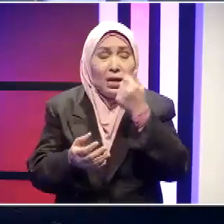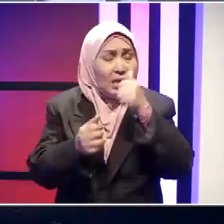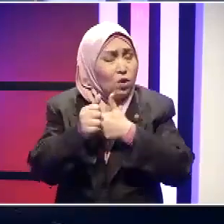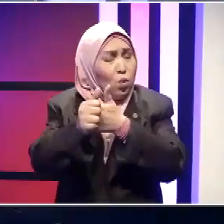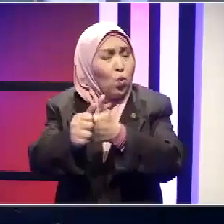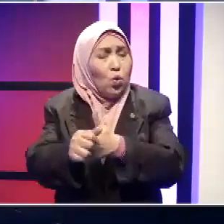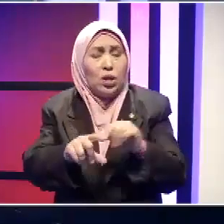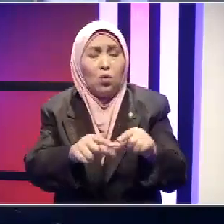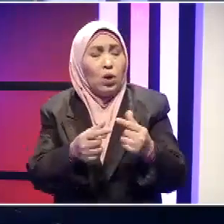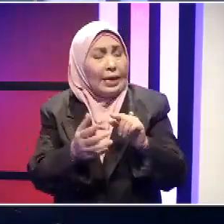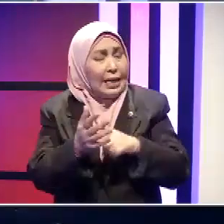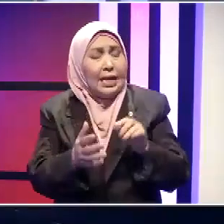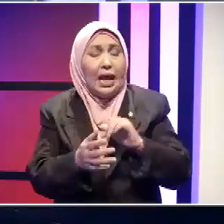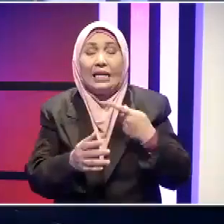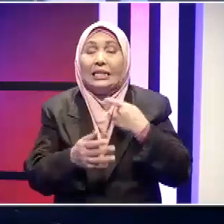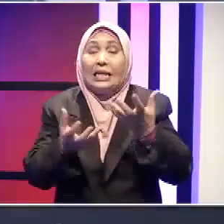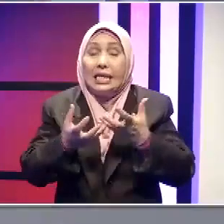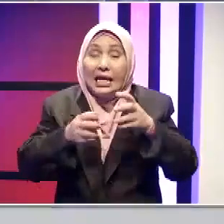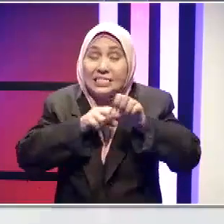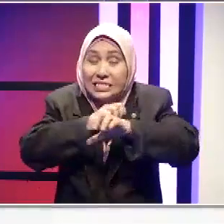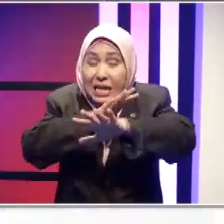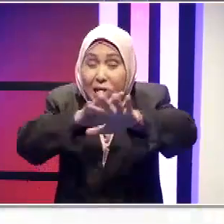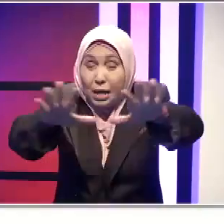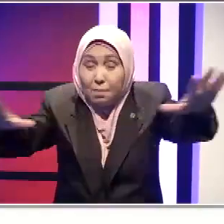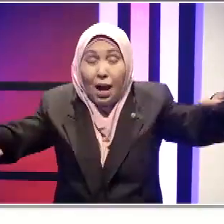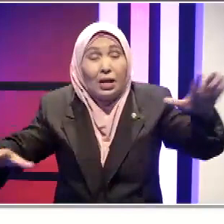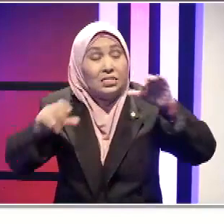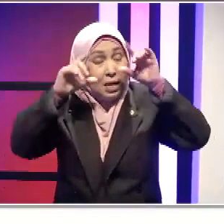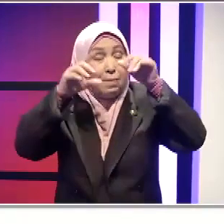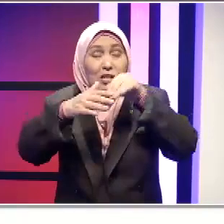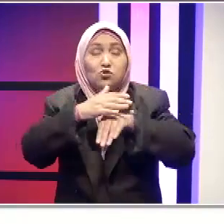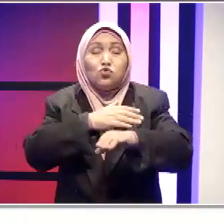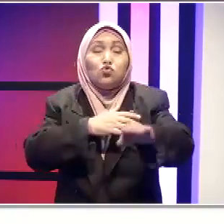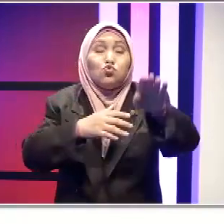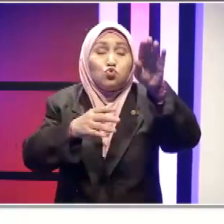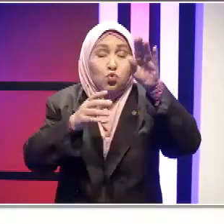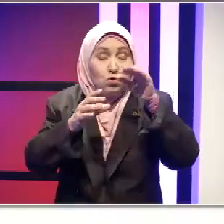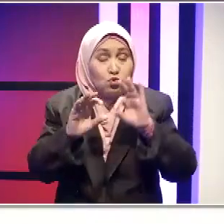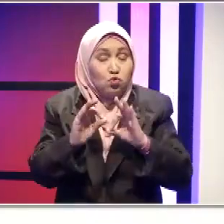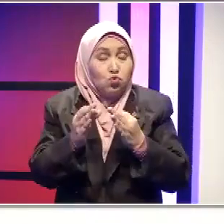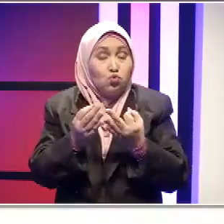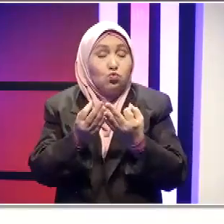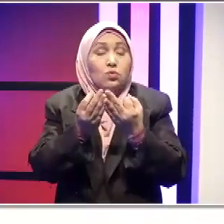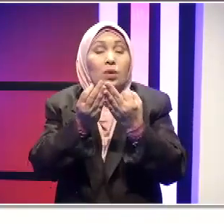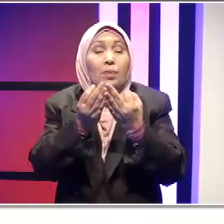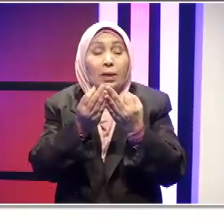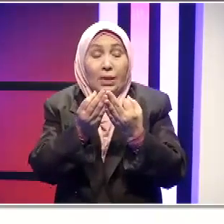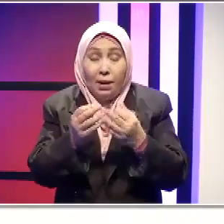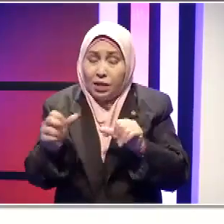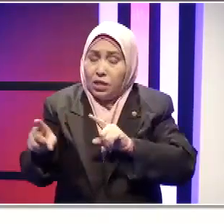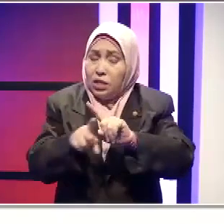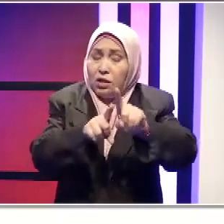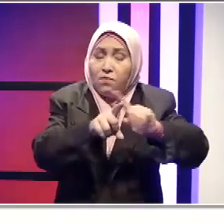al-qur'an Dan inilah yang kita ini sebarkan kesedaran masuk surga sekeluarga dalam tabung gerakan Alquran pelbagai aktiviti yang